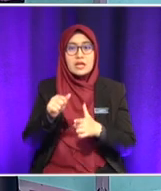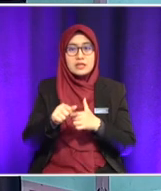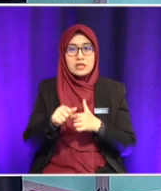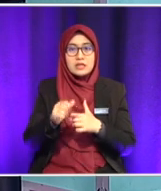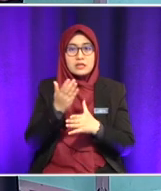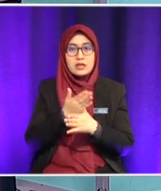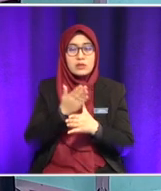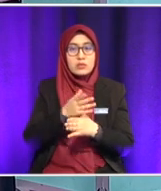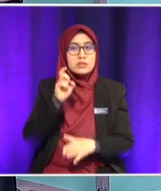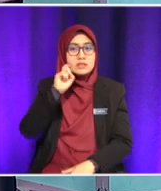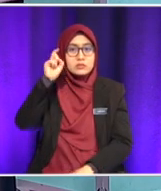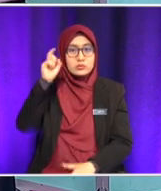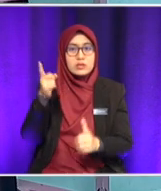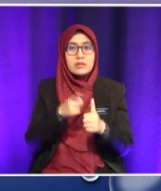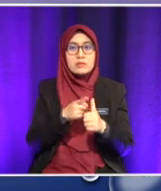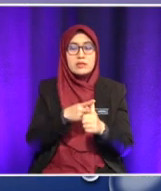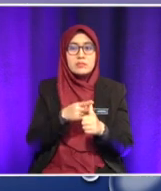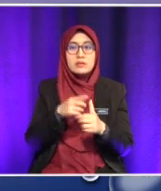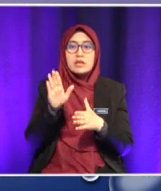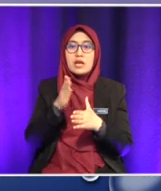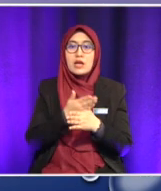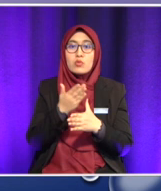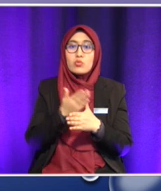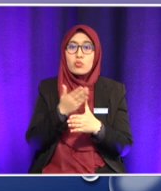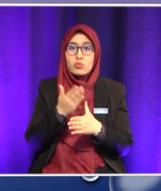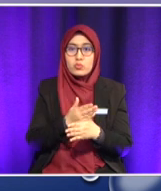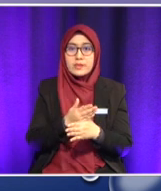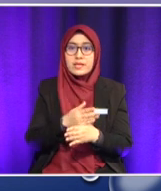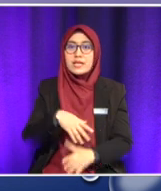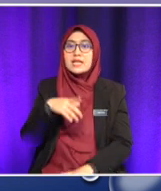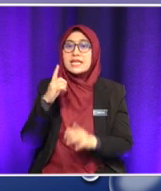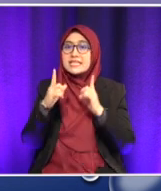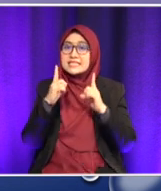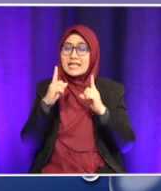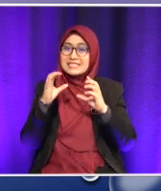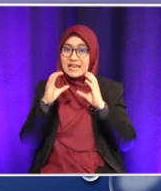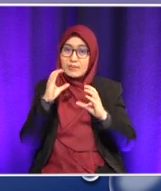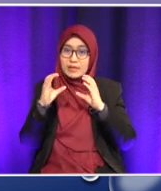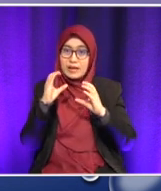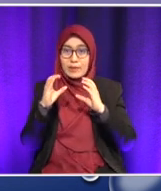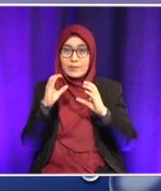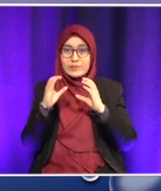yang pertama adalah gangguan melalui lisan yaitu